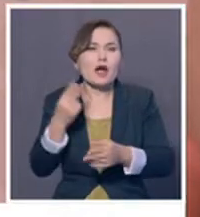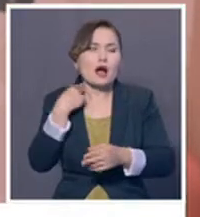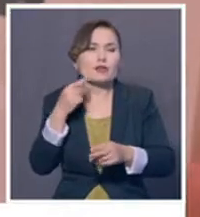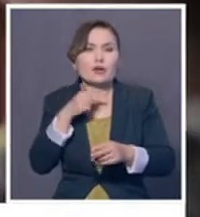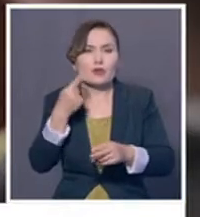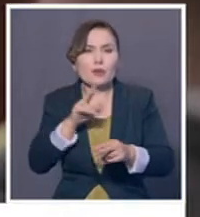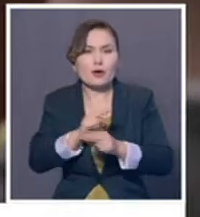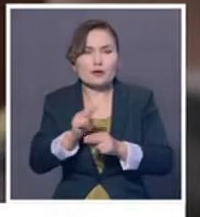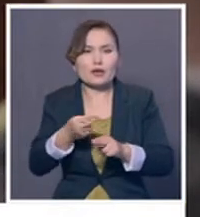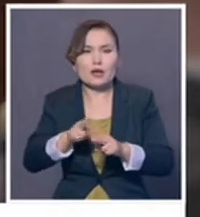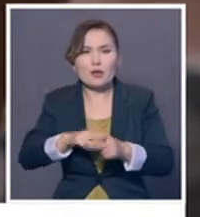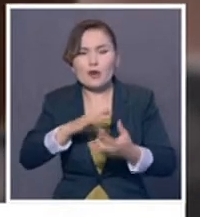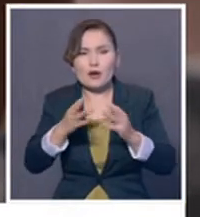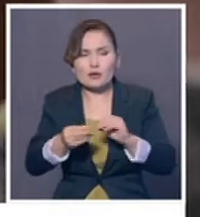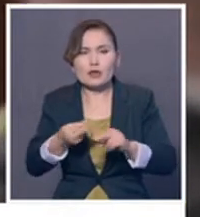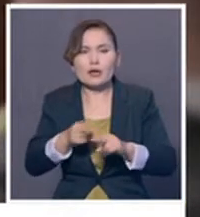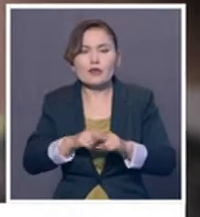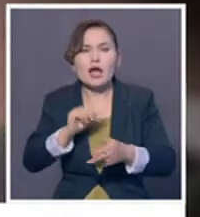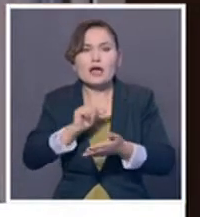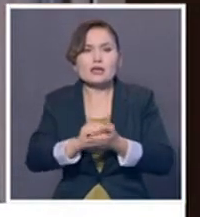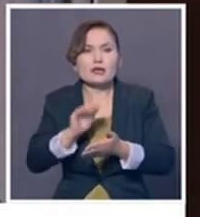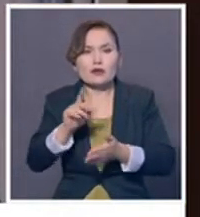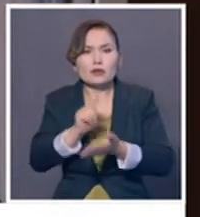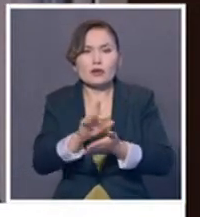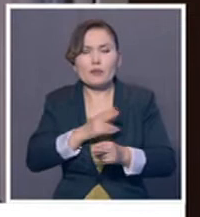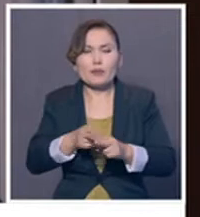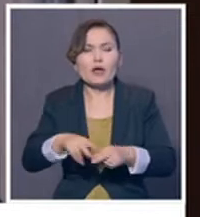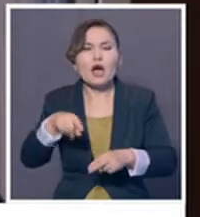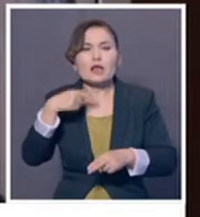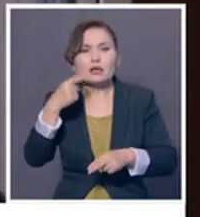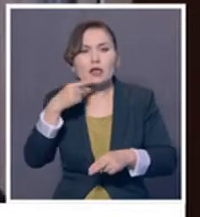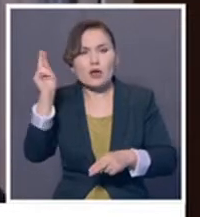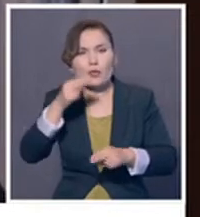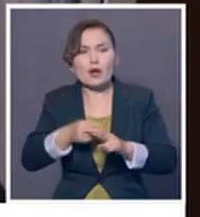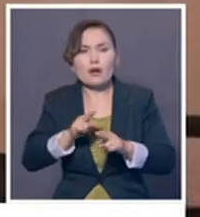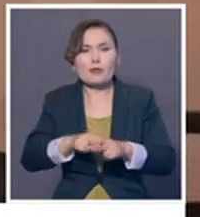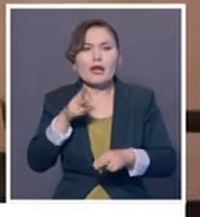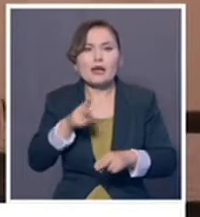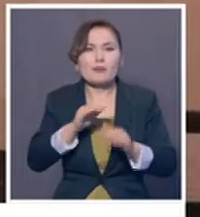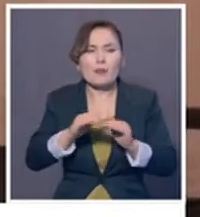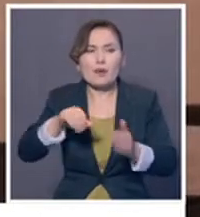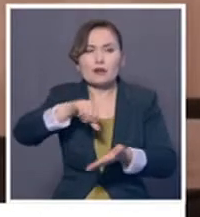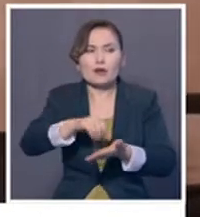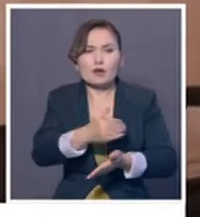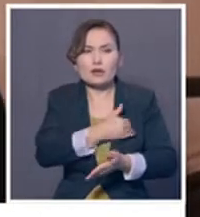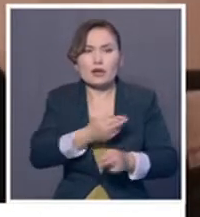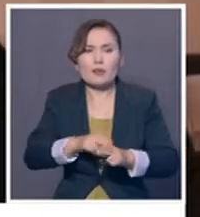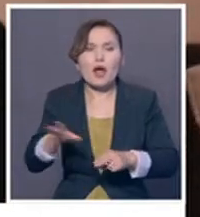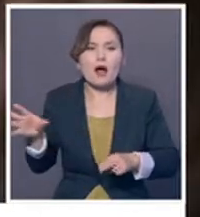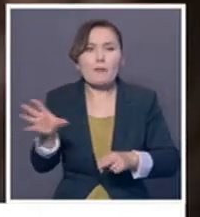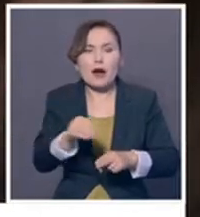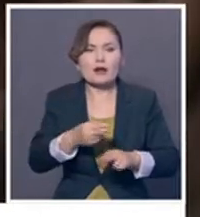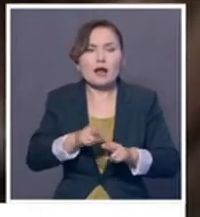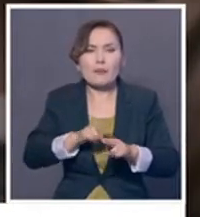деңгейін дәлелдейтін IELTS немесе TOEFL сертификаты болу керек. Ал тіл үйренуге жалпы саны 2000-ға жуық бала ниет білдірген. Олардың барлығы